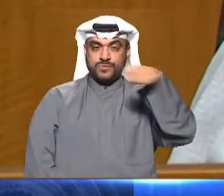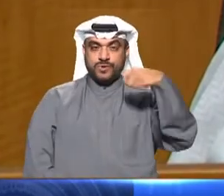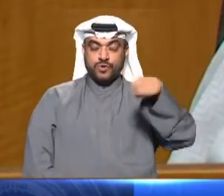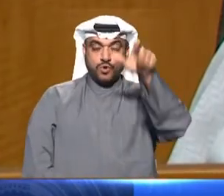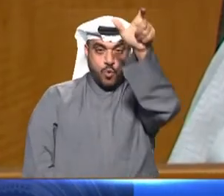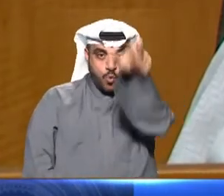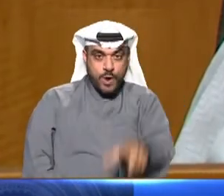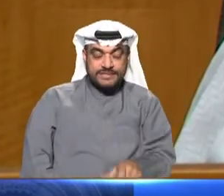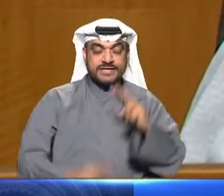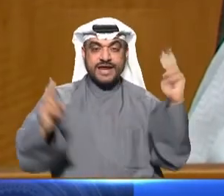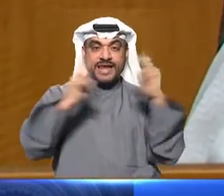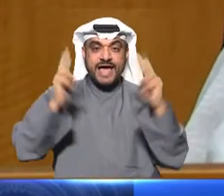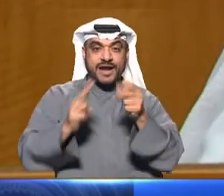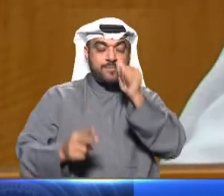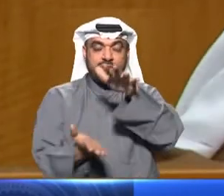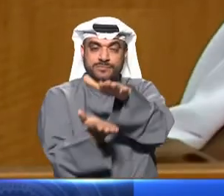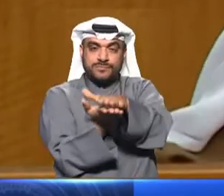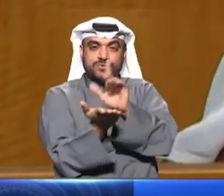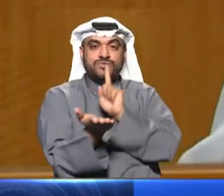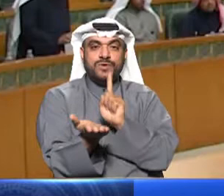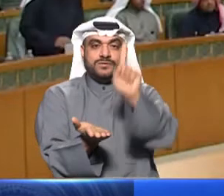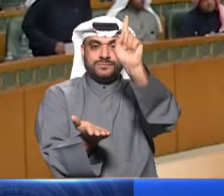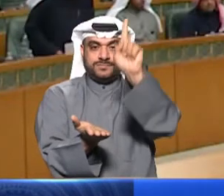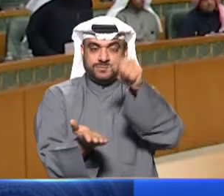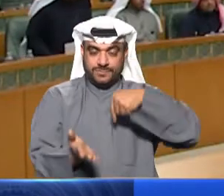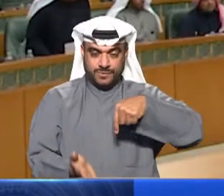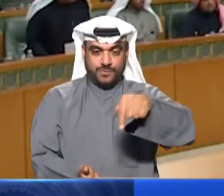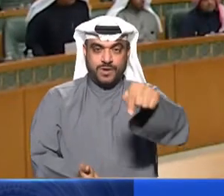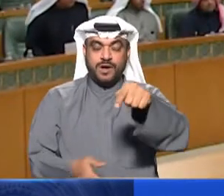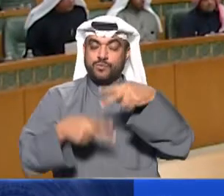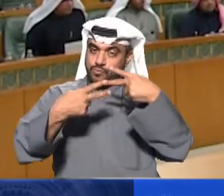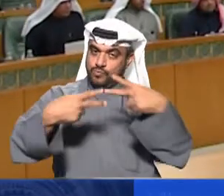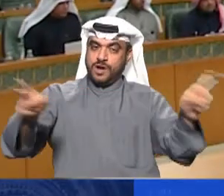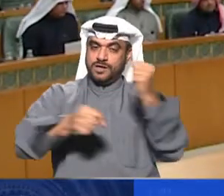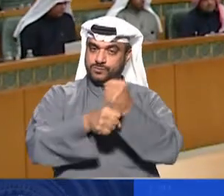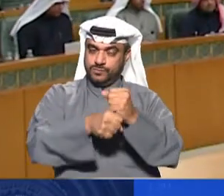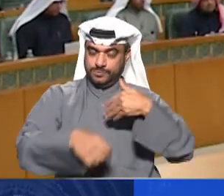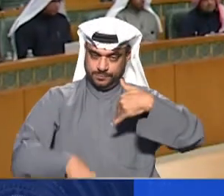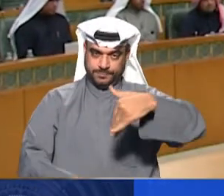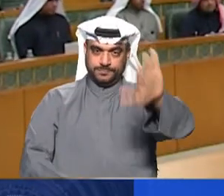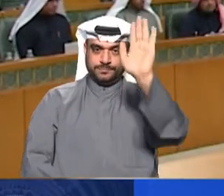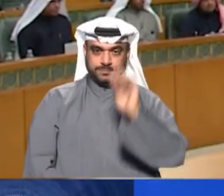محمد بوشهري اليمين الدستورية، وذلك لمباشرة أعمالهما.